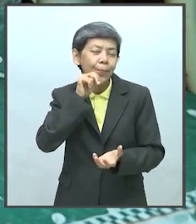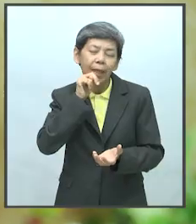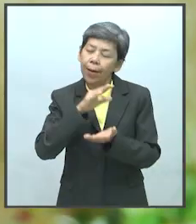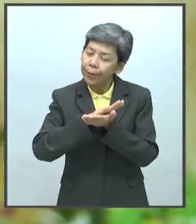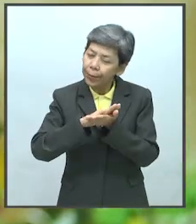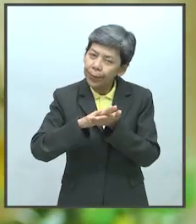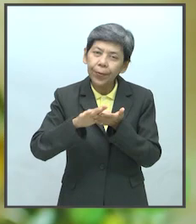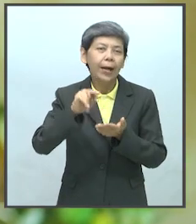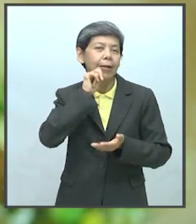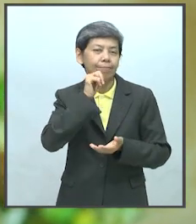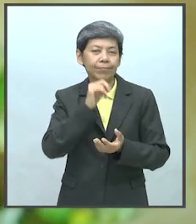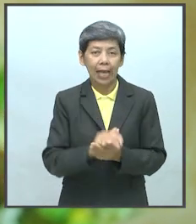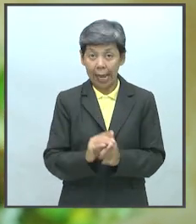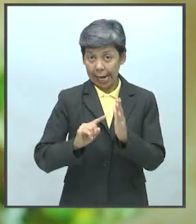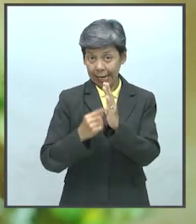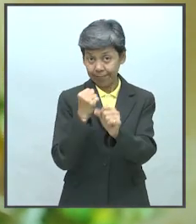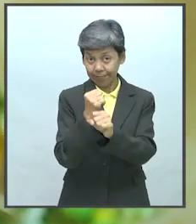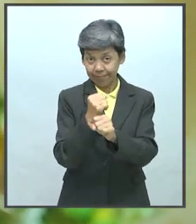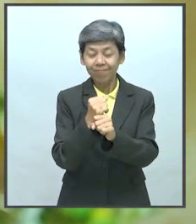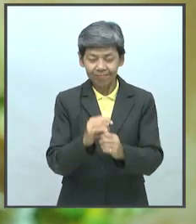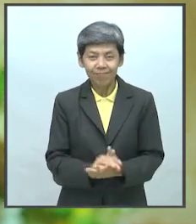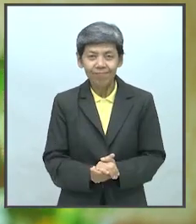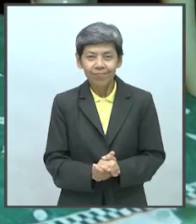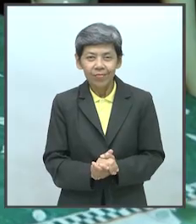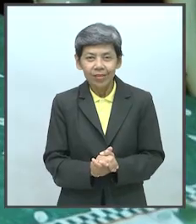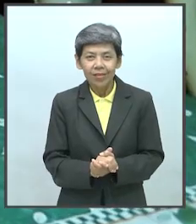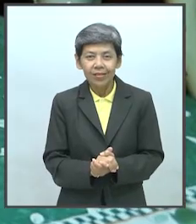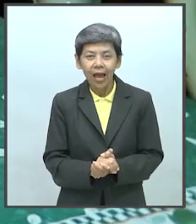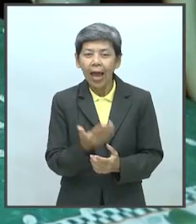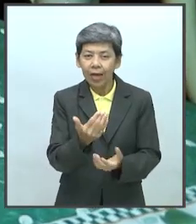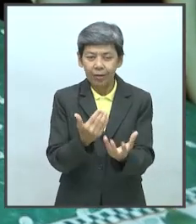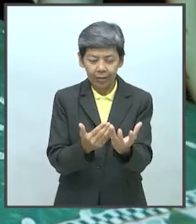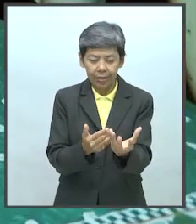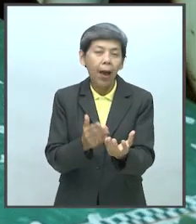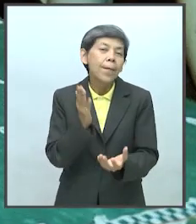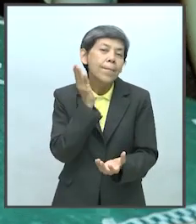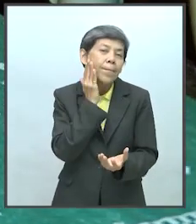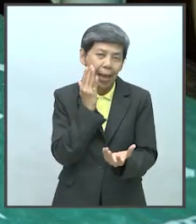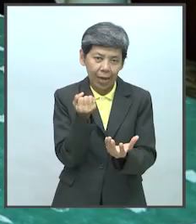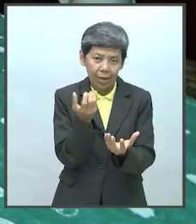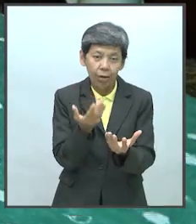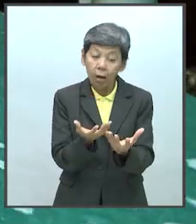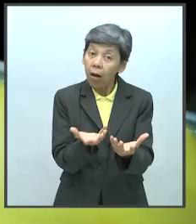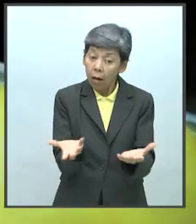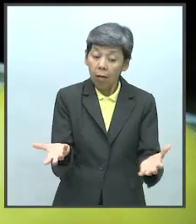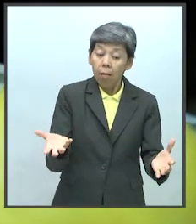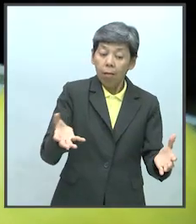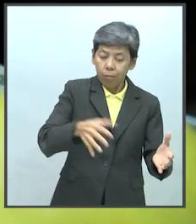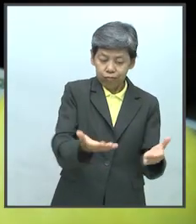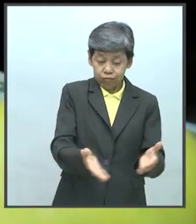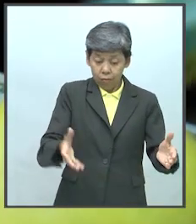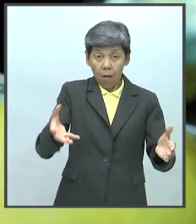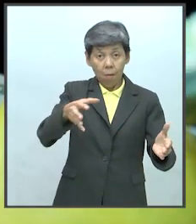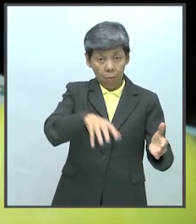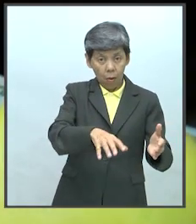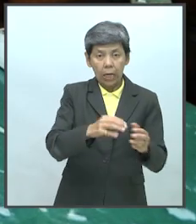ครับเดี๋ยวเราเริ่มต้นกันก่อนนะครับเดี๋ยวในอ่างผสมนี ้ เดี๋ยวใส่แป้งข้าวเหนียวลงมาได้เลย หมดเลยใช่ไหมคะ หมดเลยครับก่อนที่เราจะ